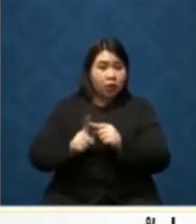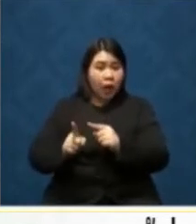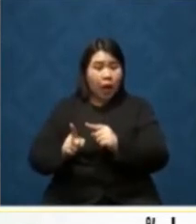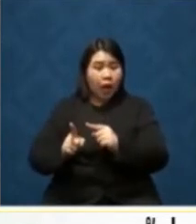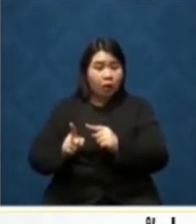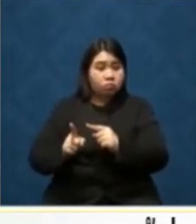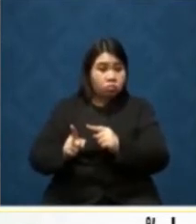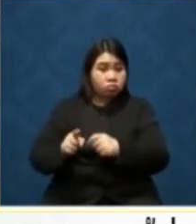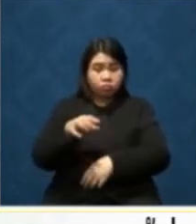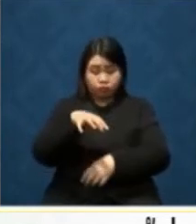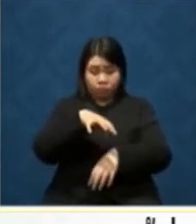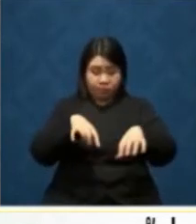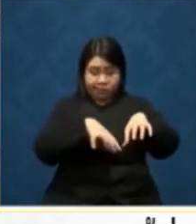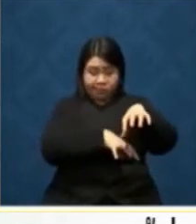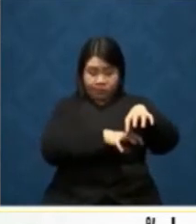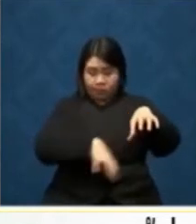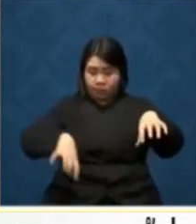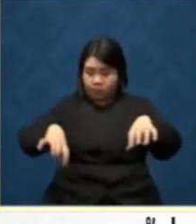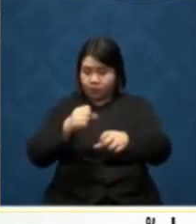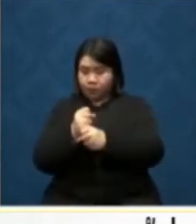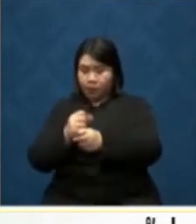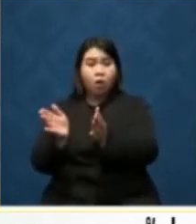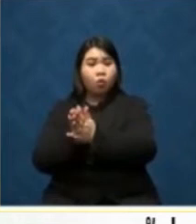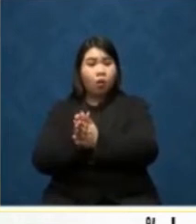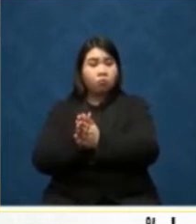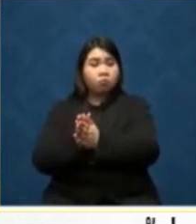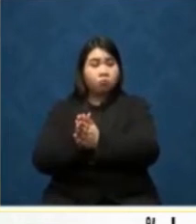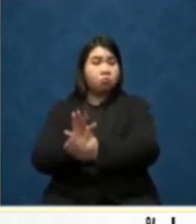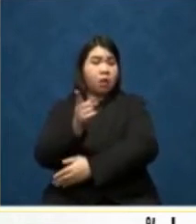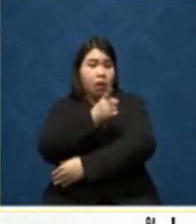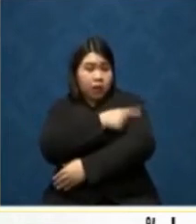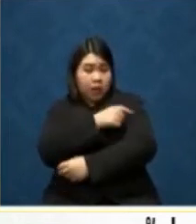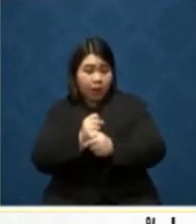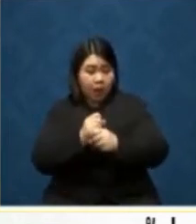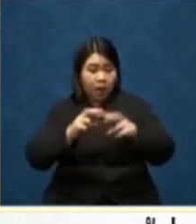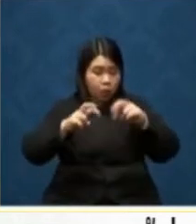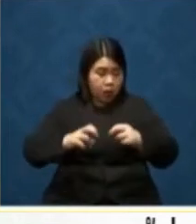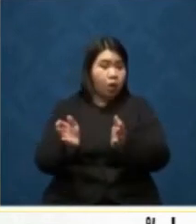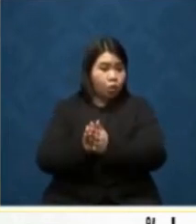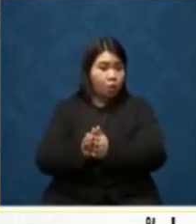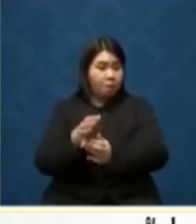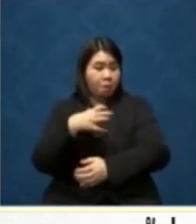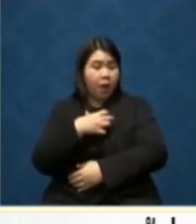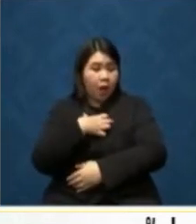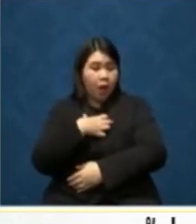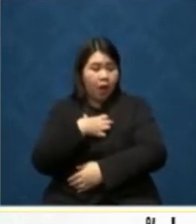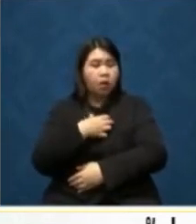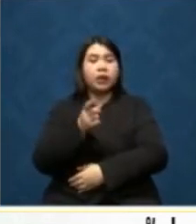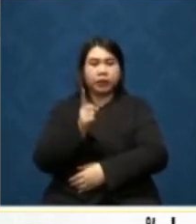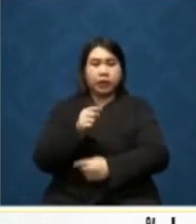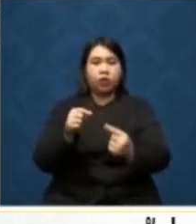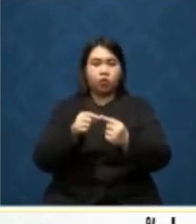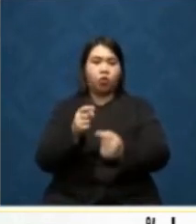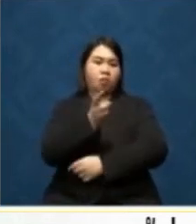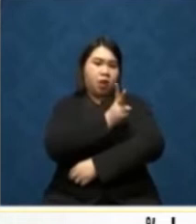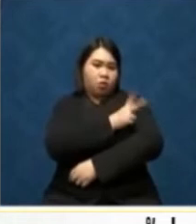กบายว่าเพื่อความครองตัวในการให้สาบับัดิตทำงานรวมกัสาบวิจัยได้อย่างราบลื่น ได้อยครอง